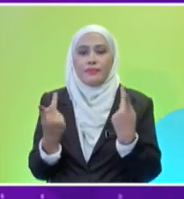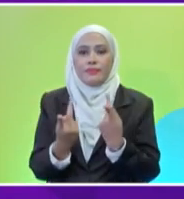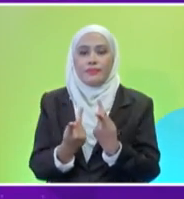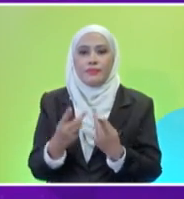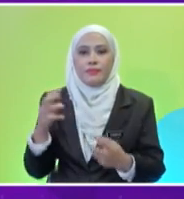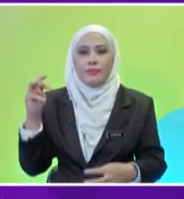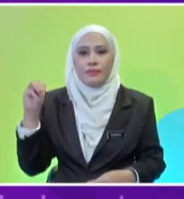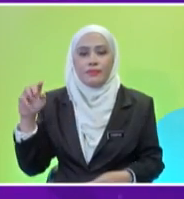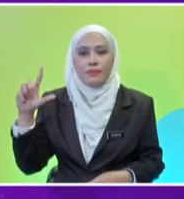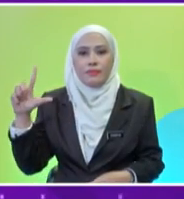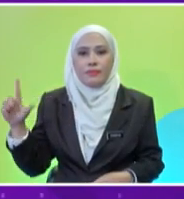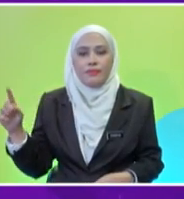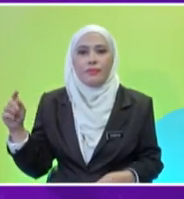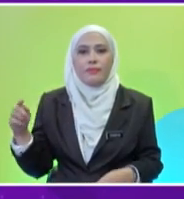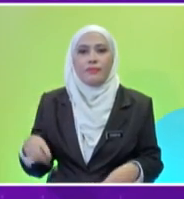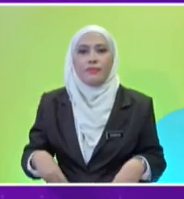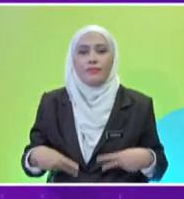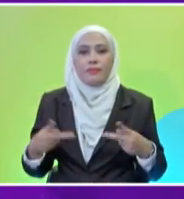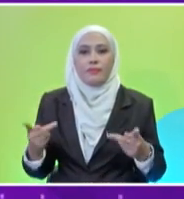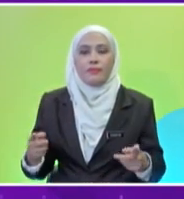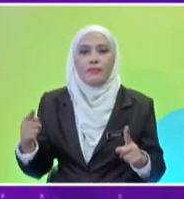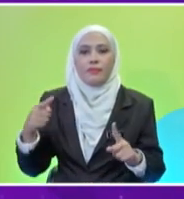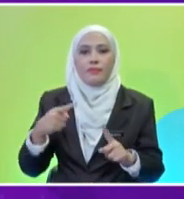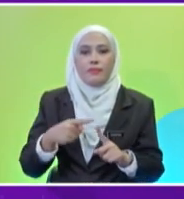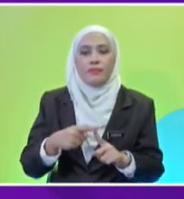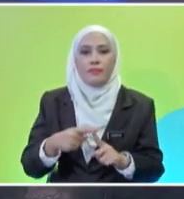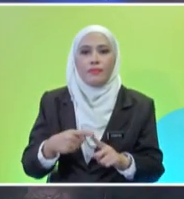rumah panjang pada cuti sekolah